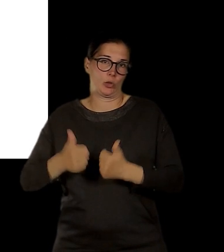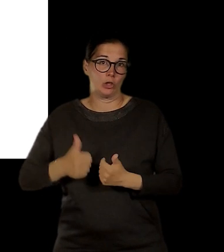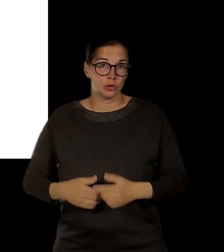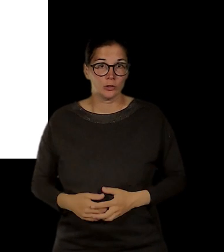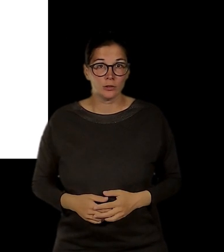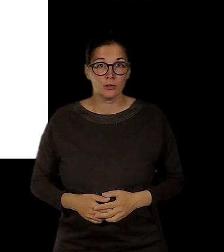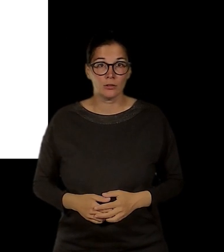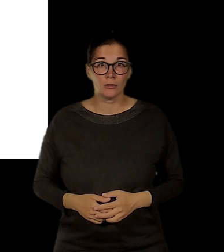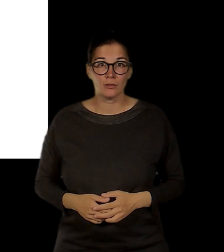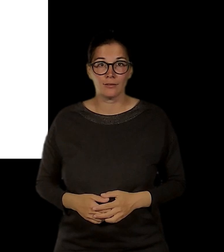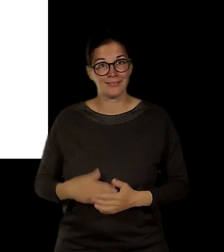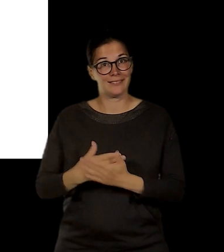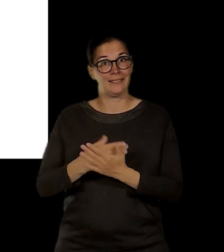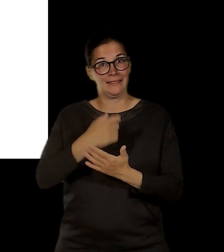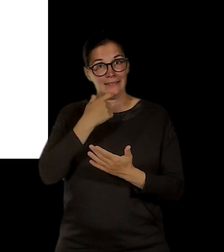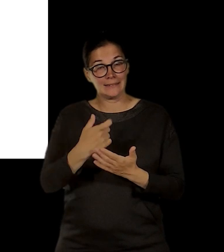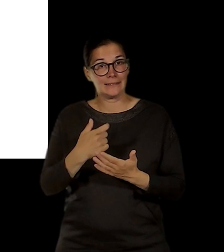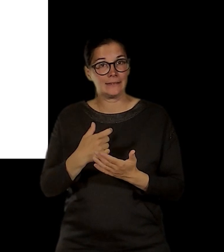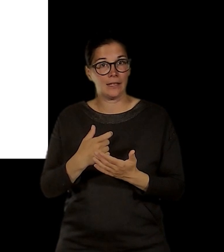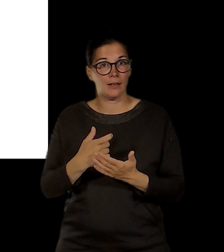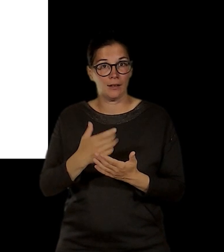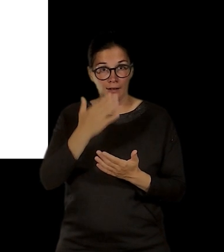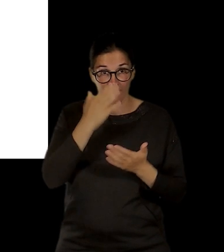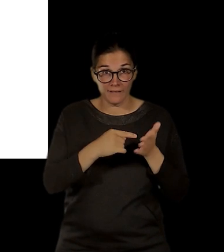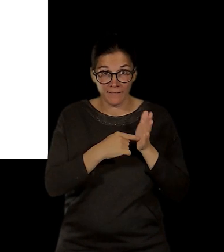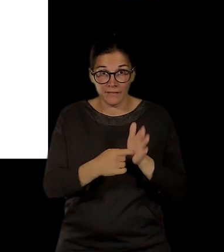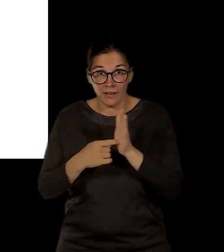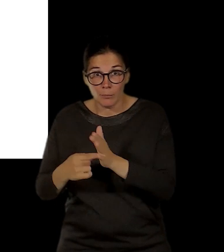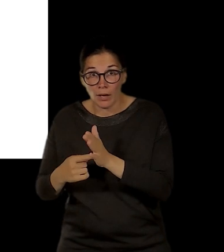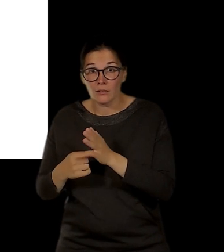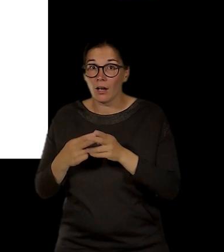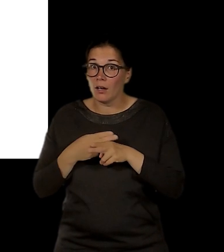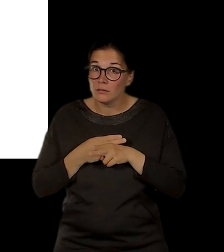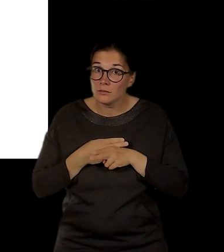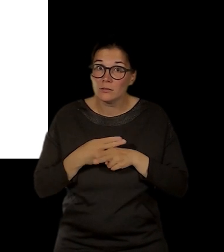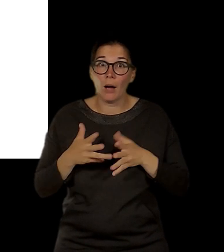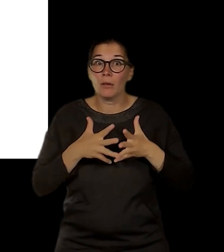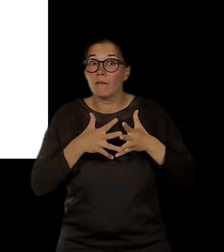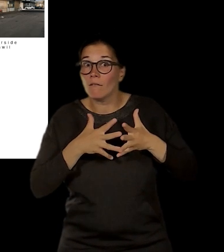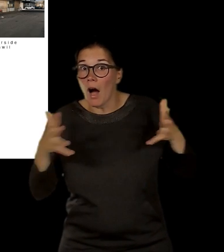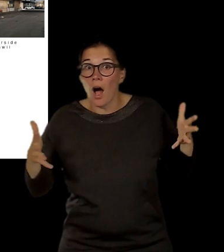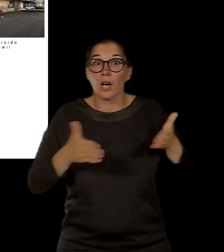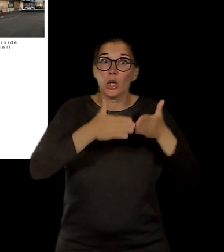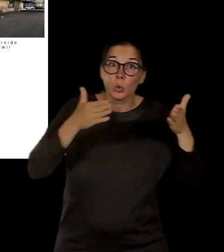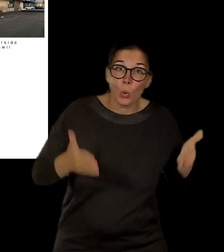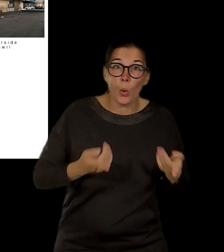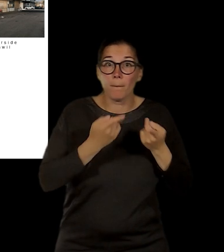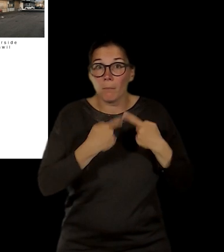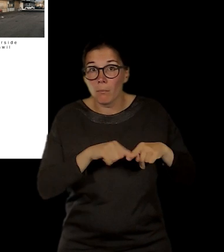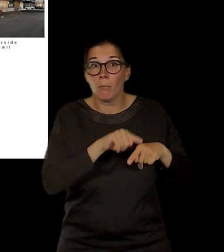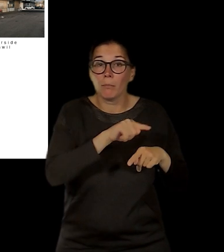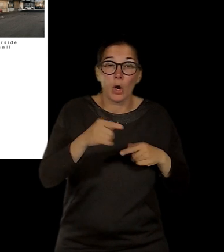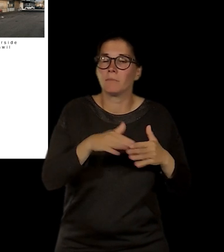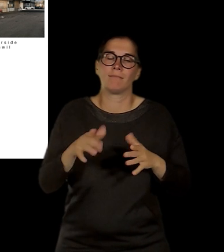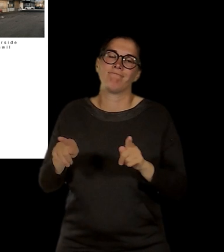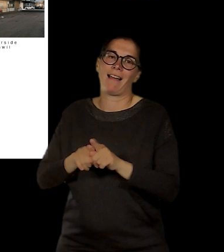mohlo sugerovat, že děláme pouze domy, co mají přibližně proporci estakády magistrál, tak děláme i bytové stavby, které mají jiné